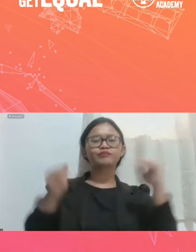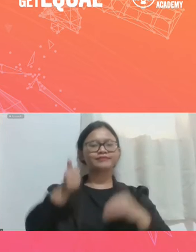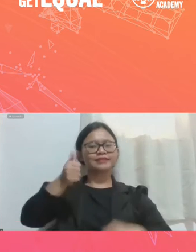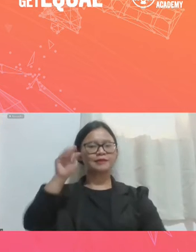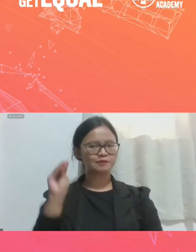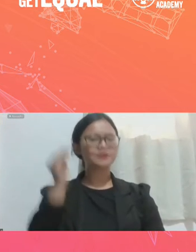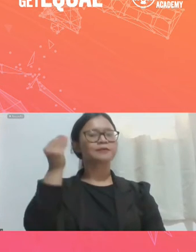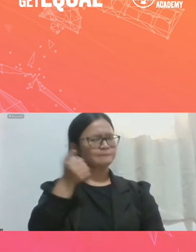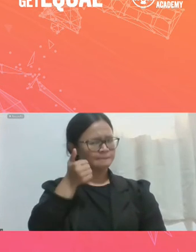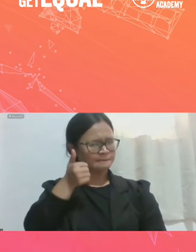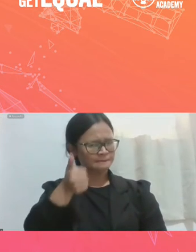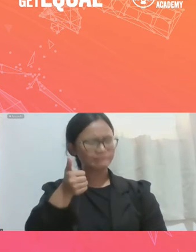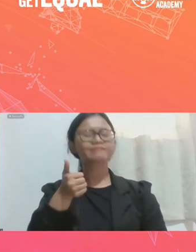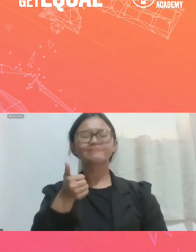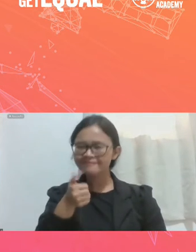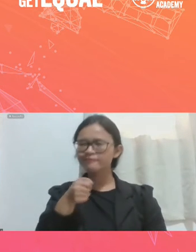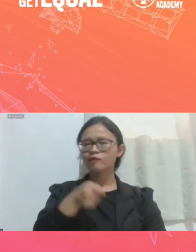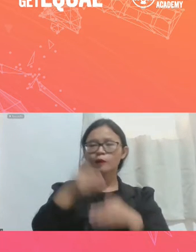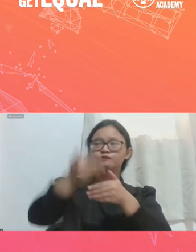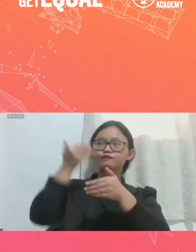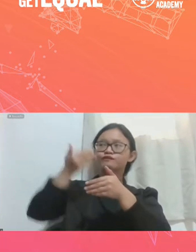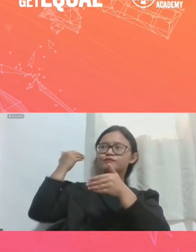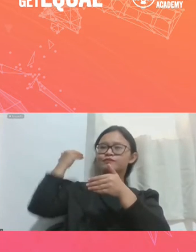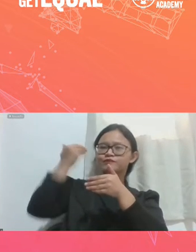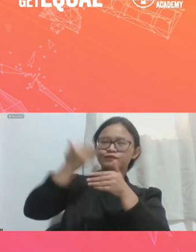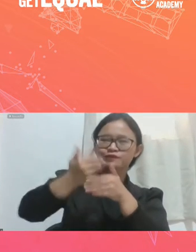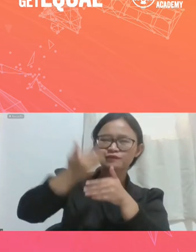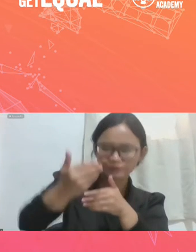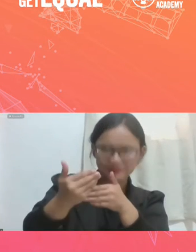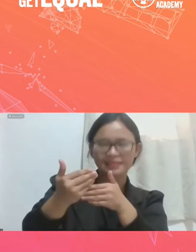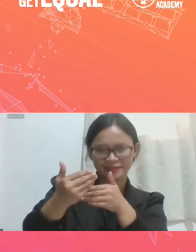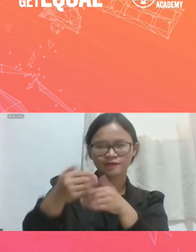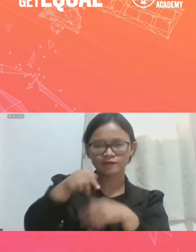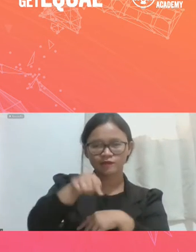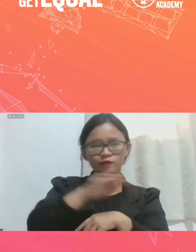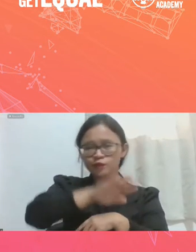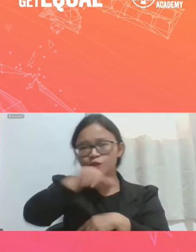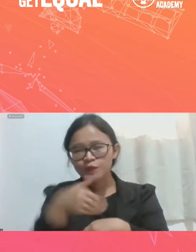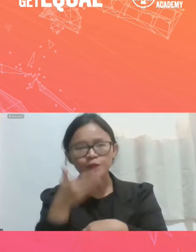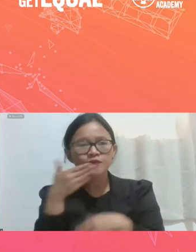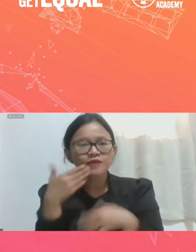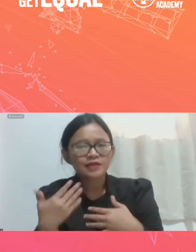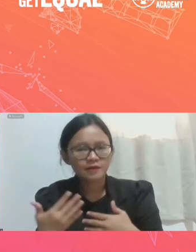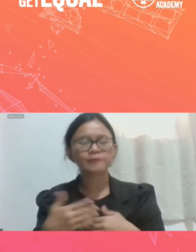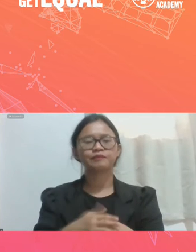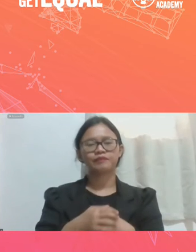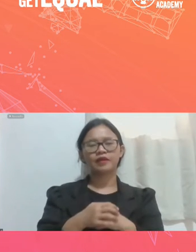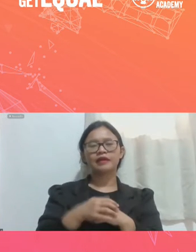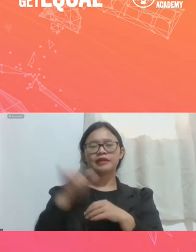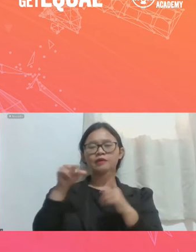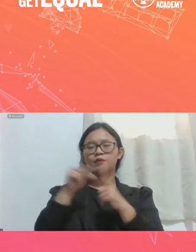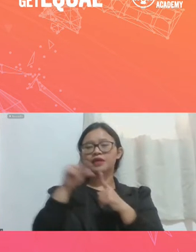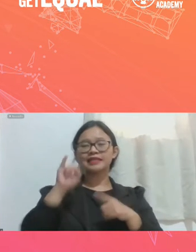Berangkat dari suksesnya Girls Takeover di tahun-tahun sebelumnya, seperti yang dialami anak perempuan dan para tokoh, Plan Internasional tahun ini